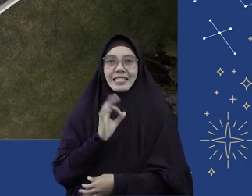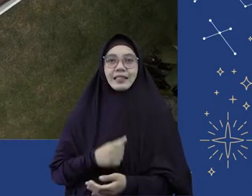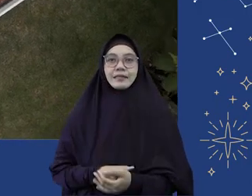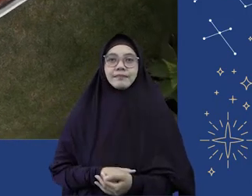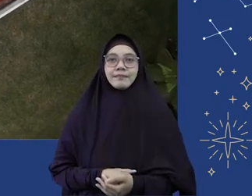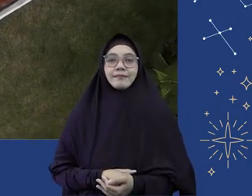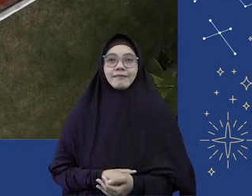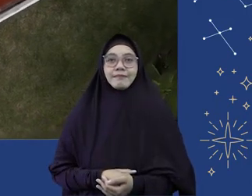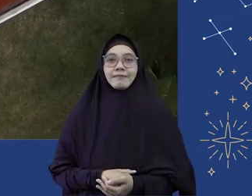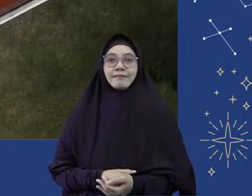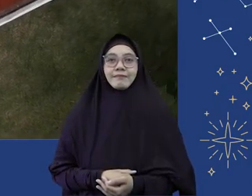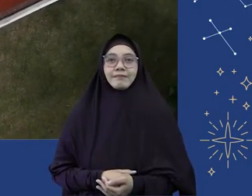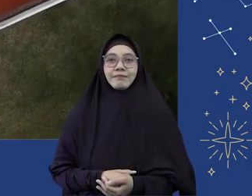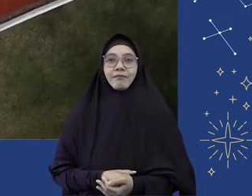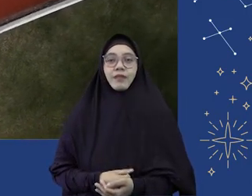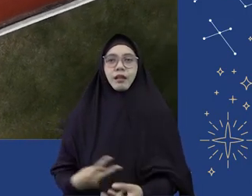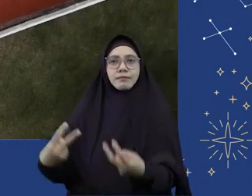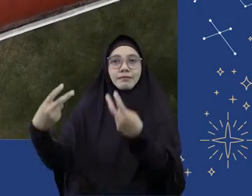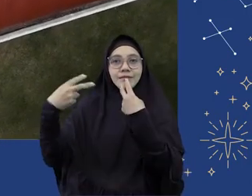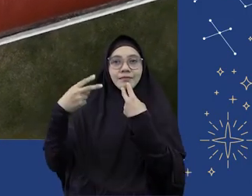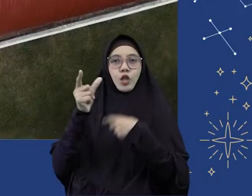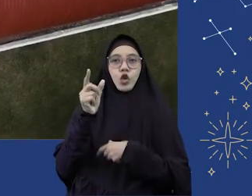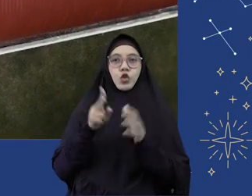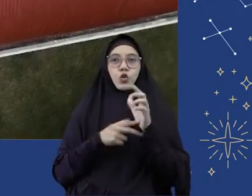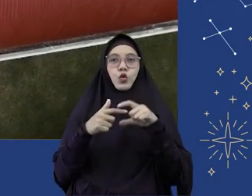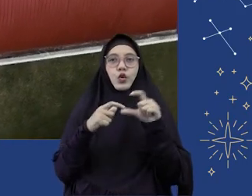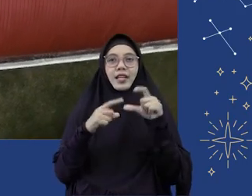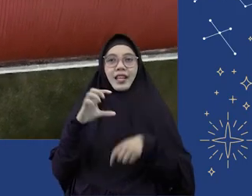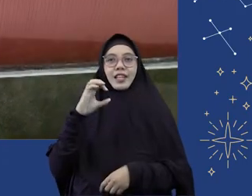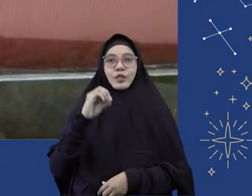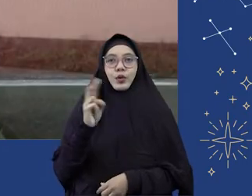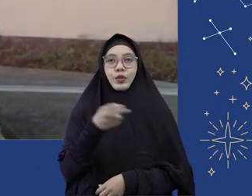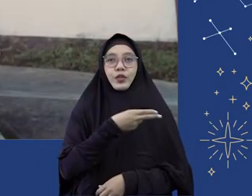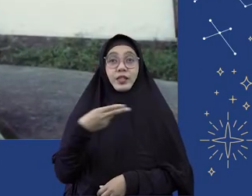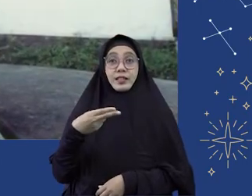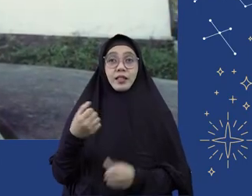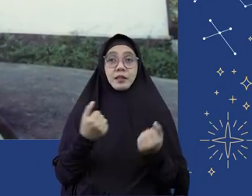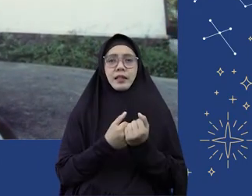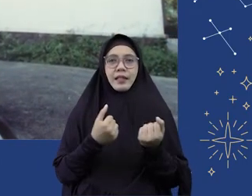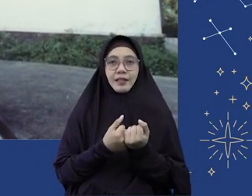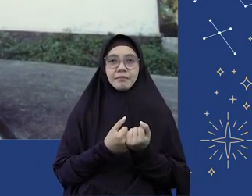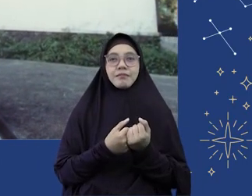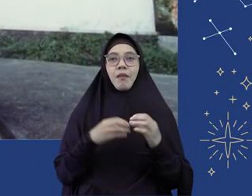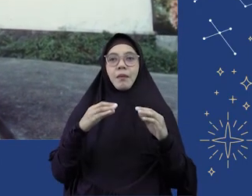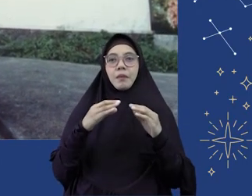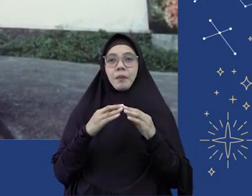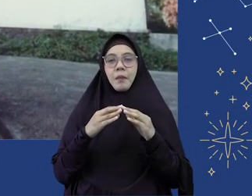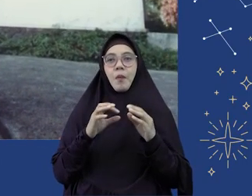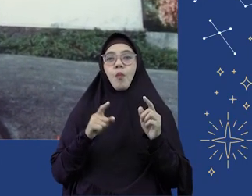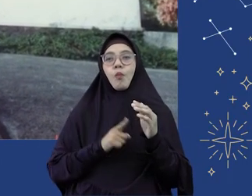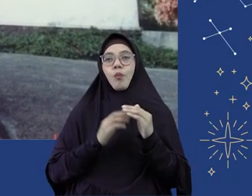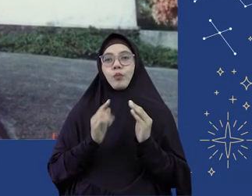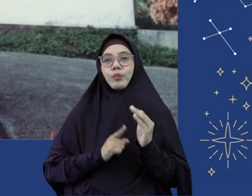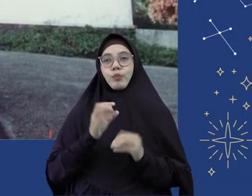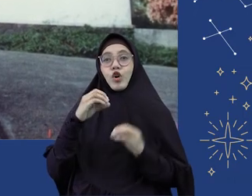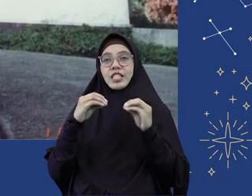observatorium atas perhatian UNESCO dibantu oleh pemerintah Republik Indonesia dan yayasan Let's hub pada tahun